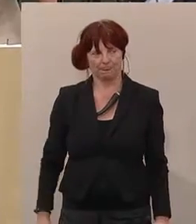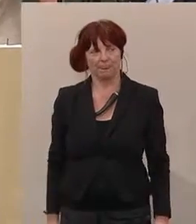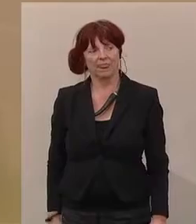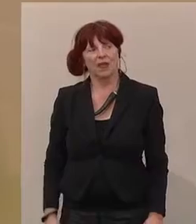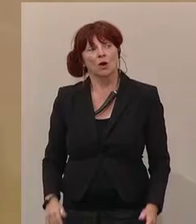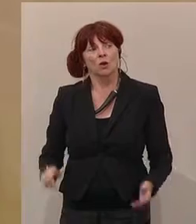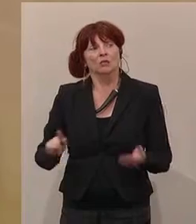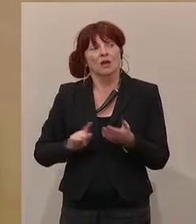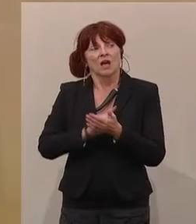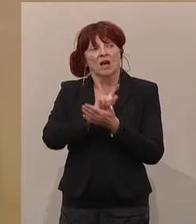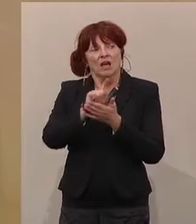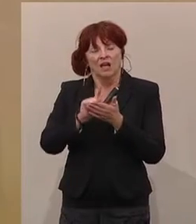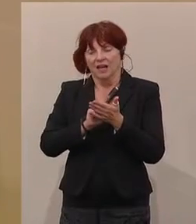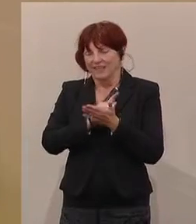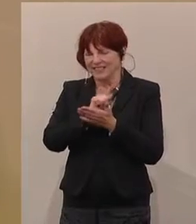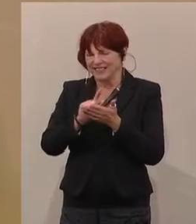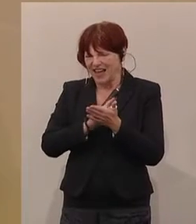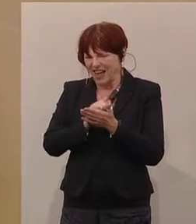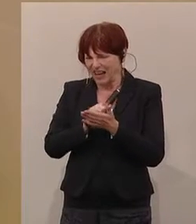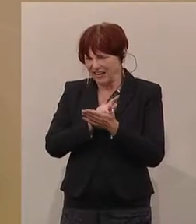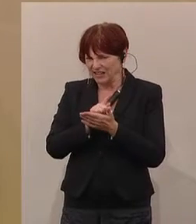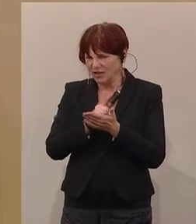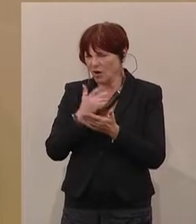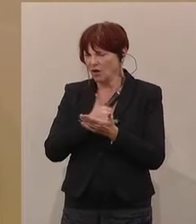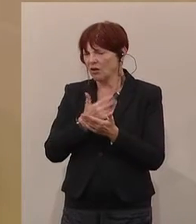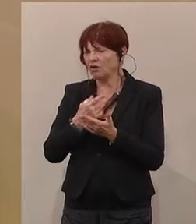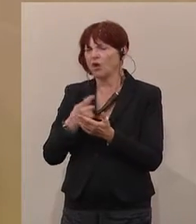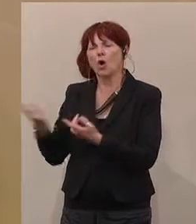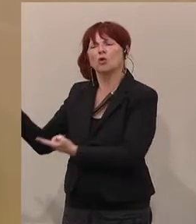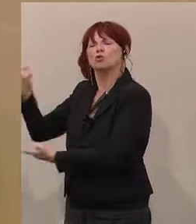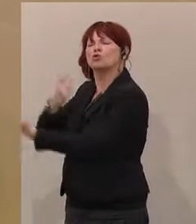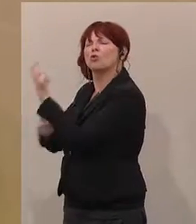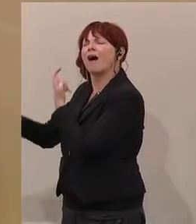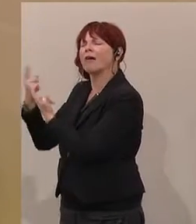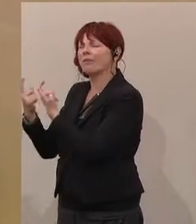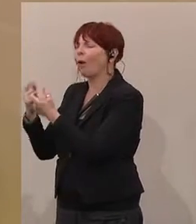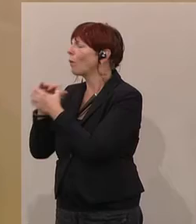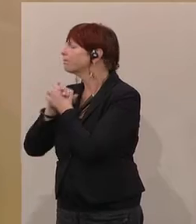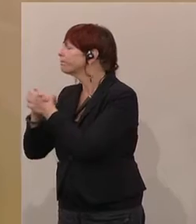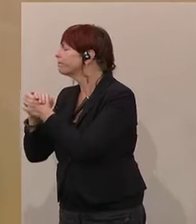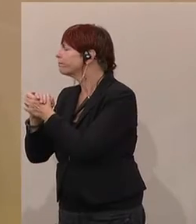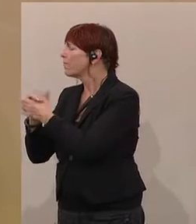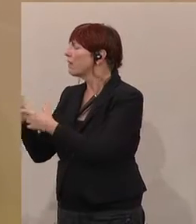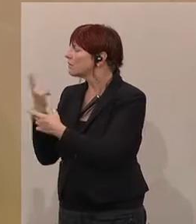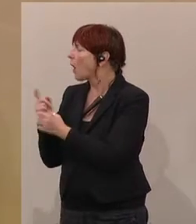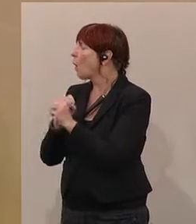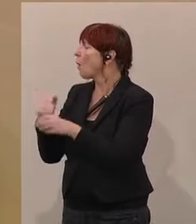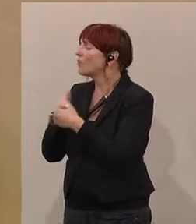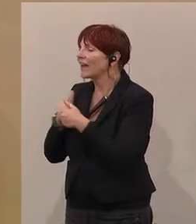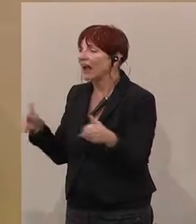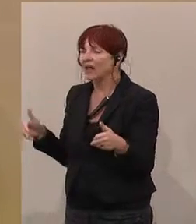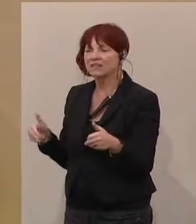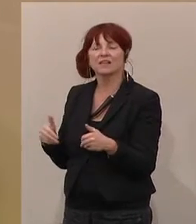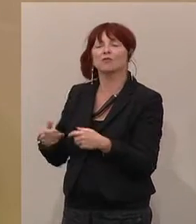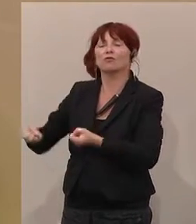die Zeit der verantwortungslosen, hemmungslosen Zuwanderungsfetischisten ist vorbei, meine sehr geehrten Damen und Herren. Die Zeit der